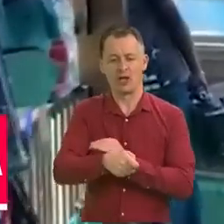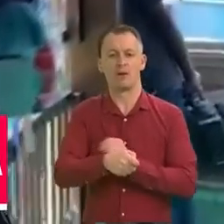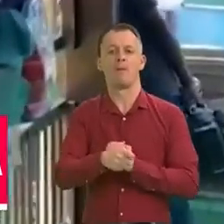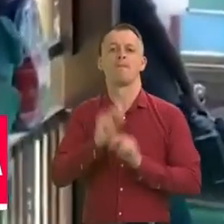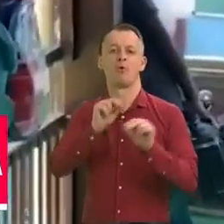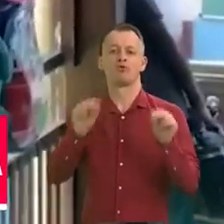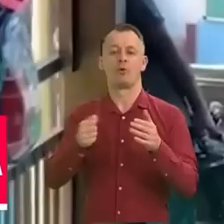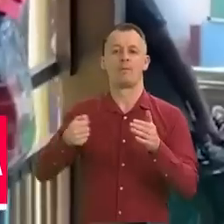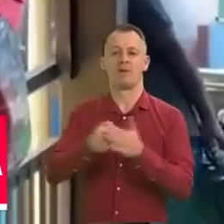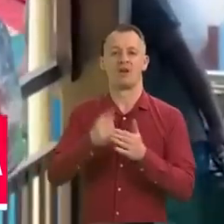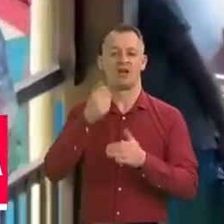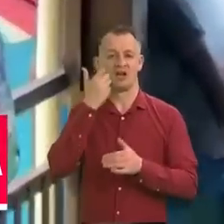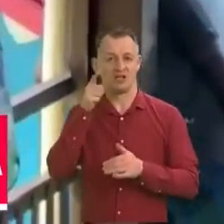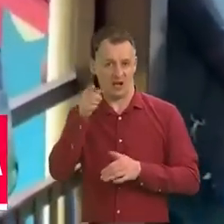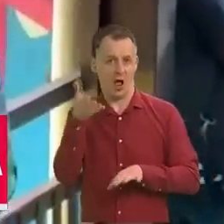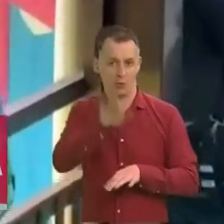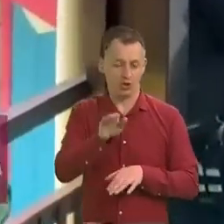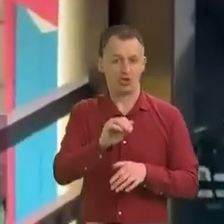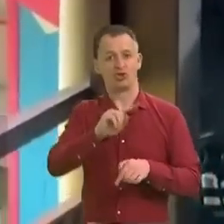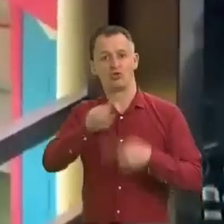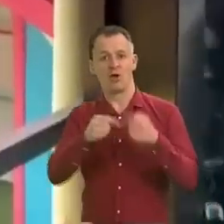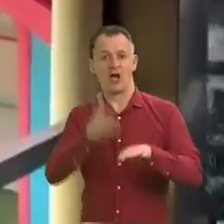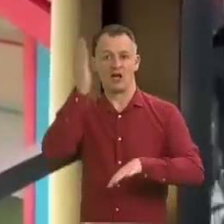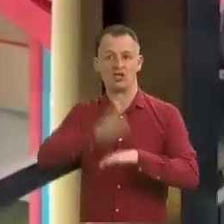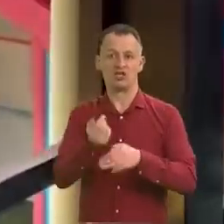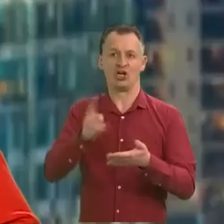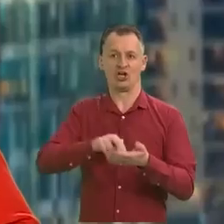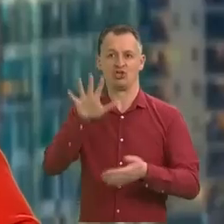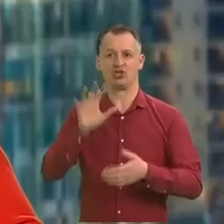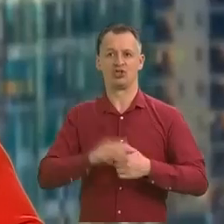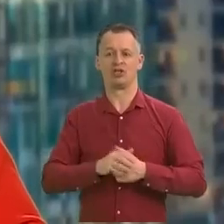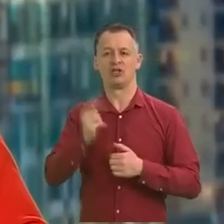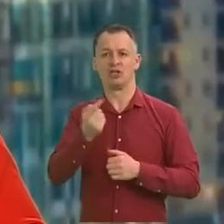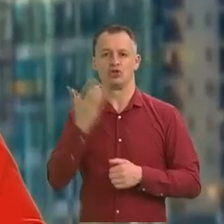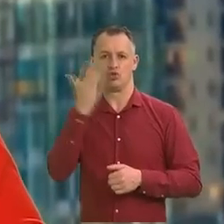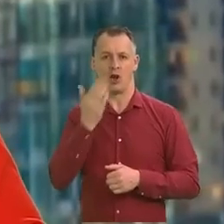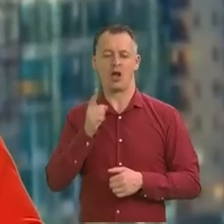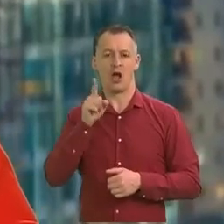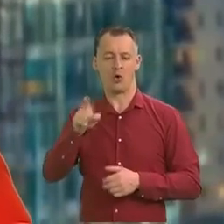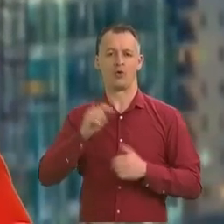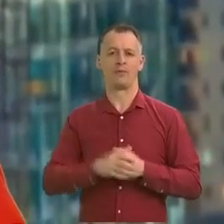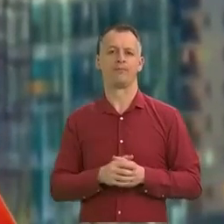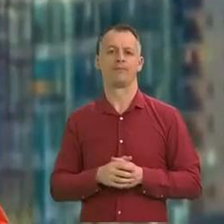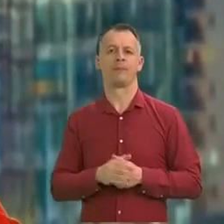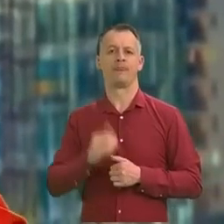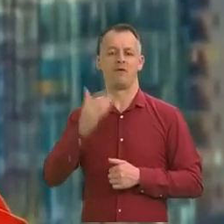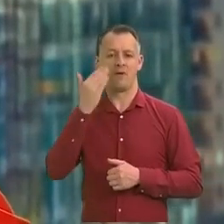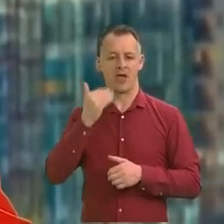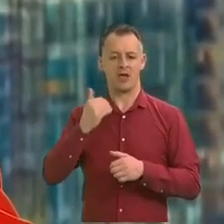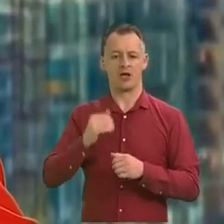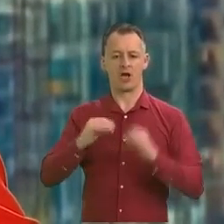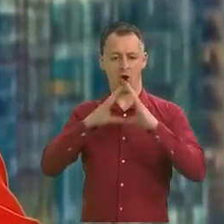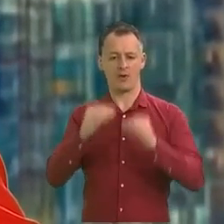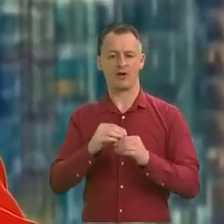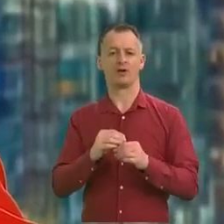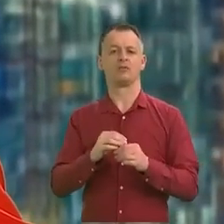moarte și a rănit alți 5 într-o școală din São Paulo. O româncă aflată la muncă în Spania și-a găsit